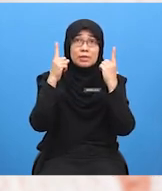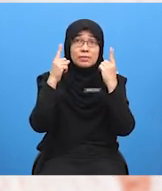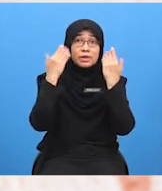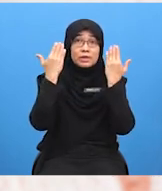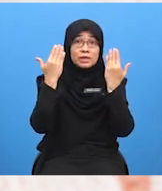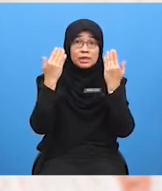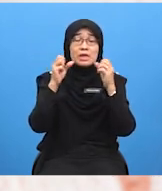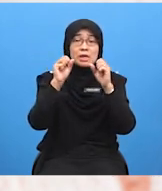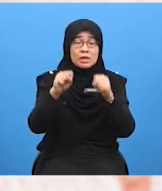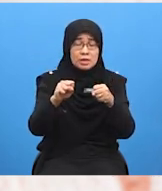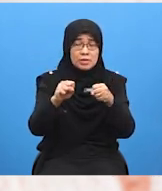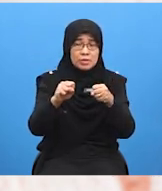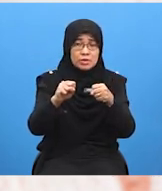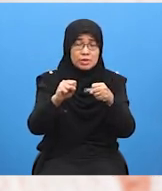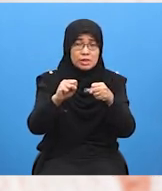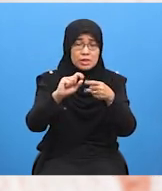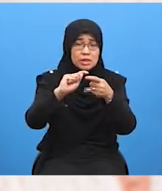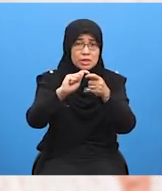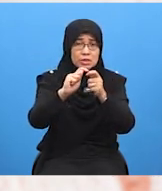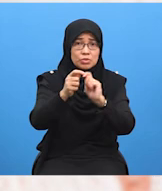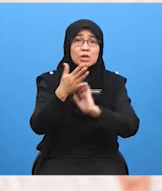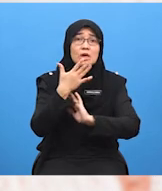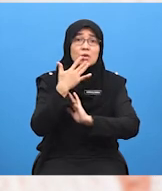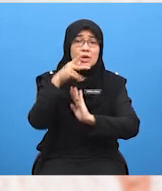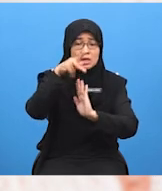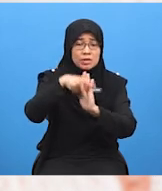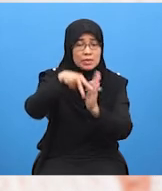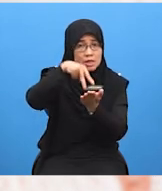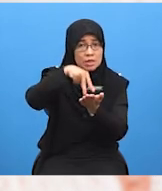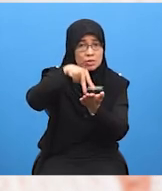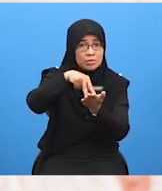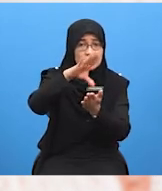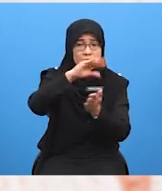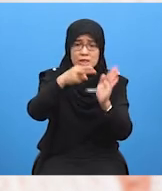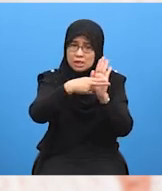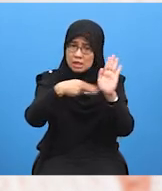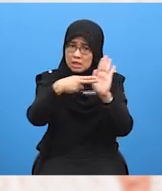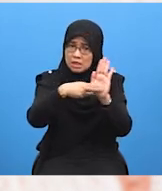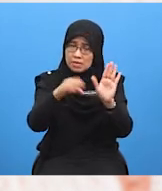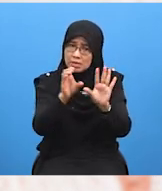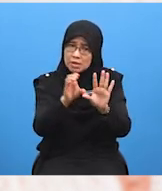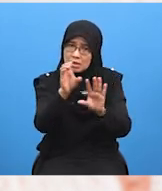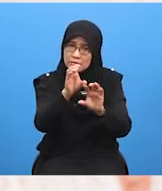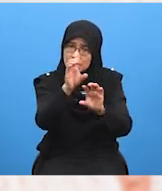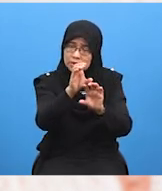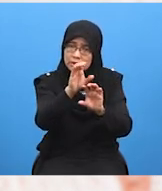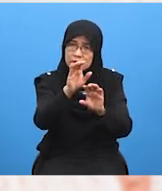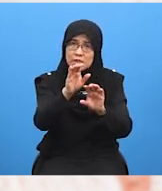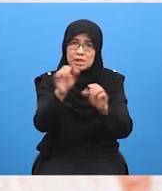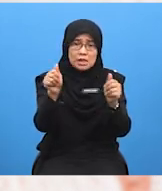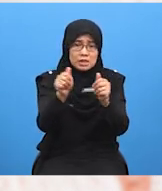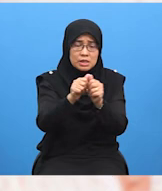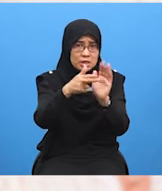Murid boleh menukar warna pelompat untuk lebih jelas dan juga melabel komponen dengan label